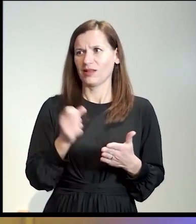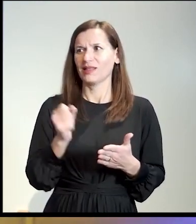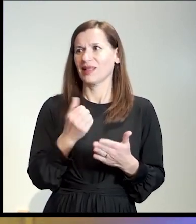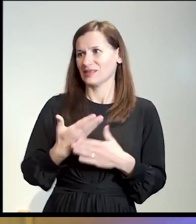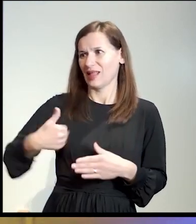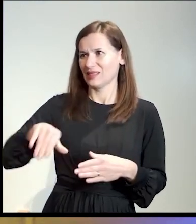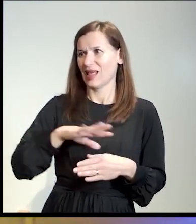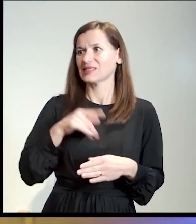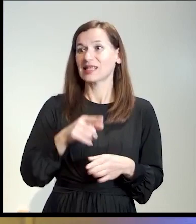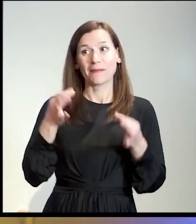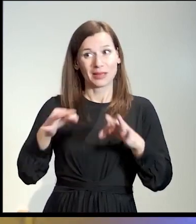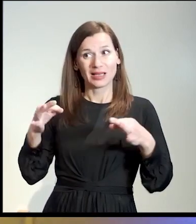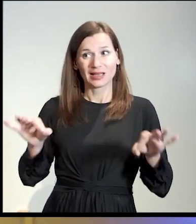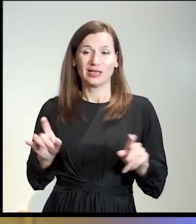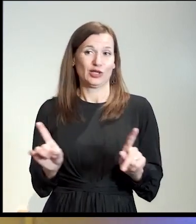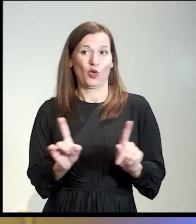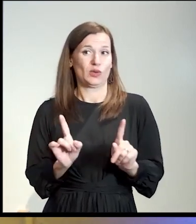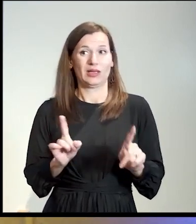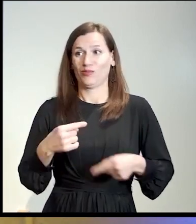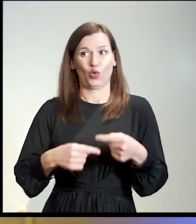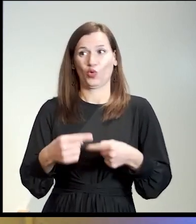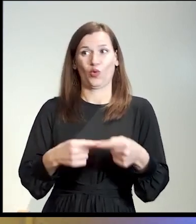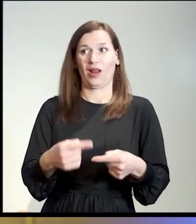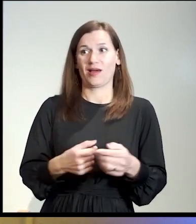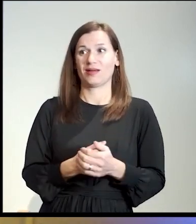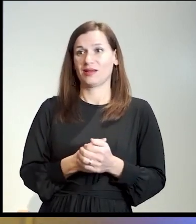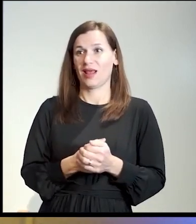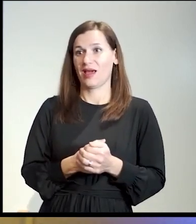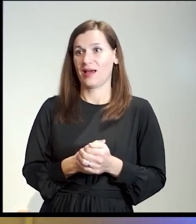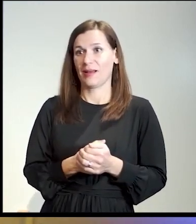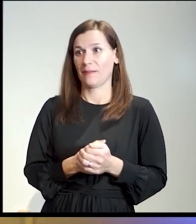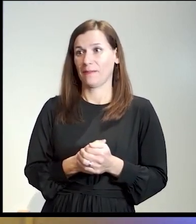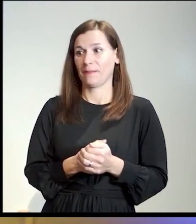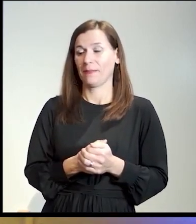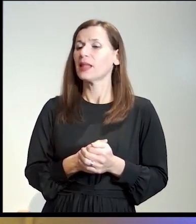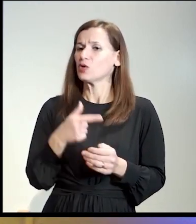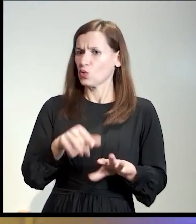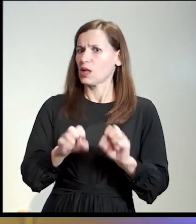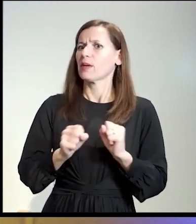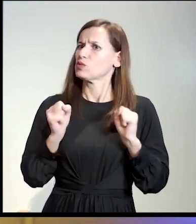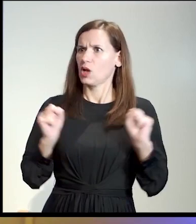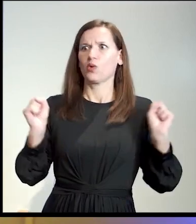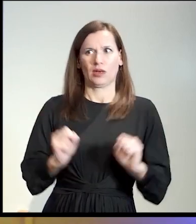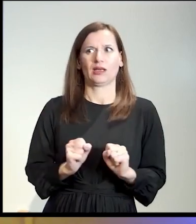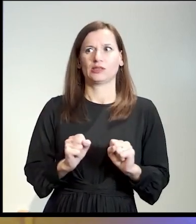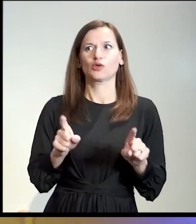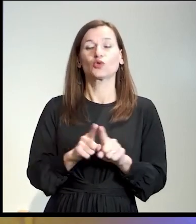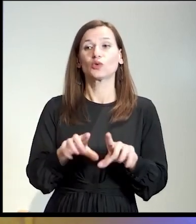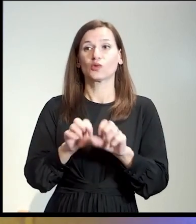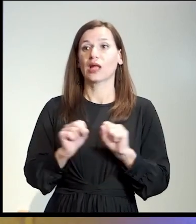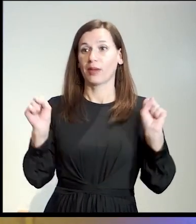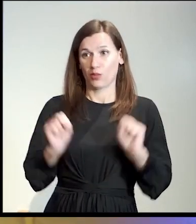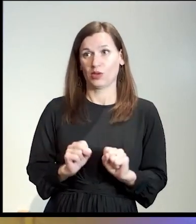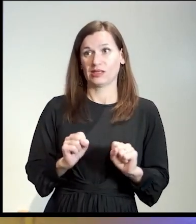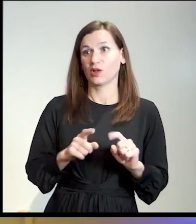ta prireditev nikakor ni protokolarna zadeva. Jemljamo jo zelo resno in jemljamo jo tudi resno na ta